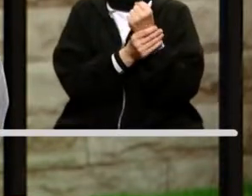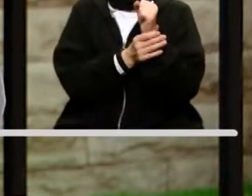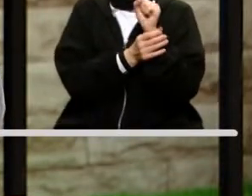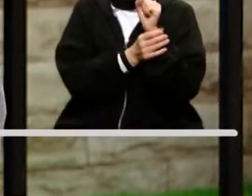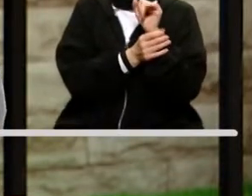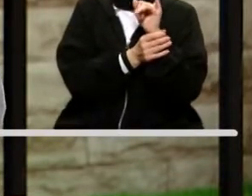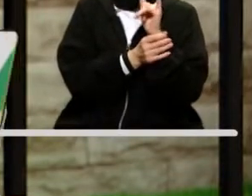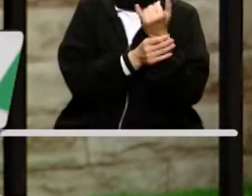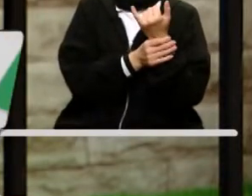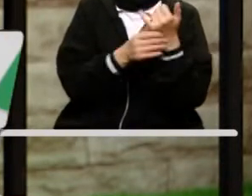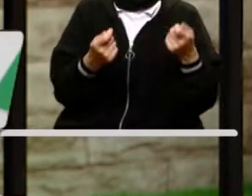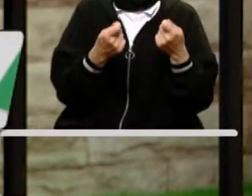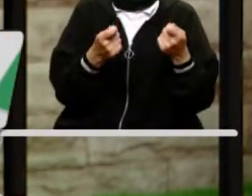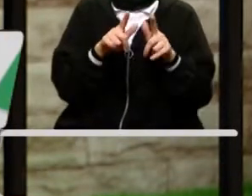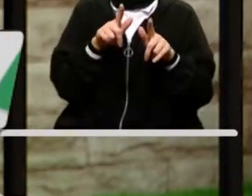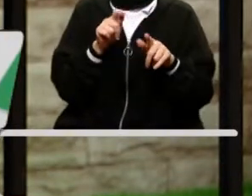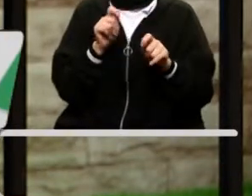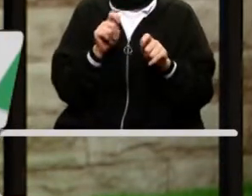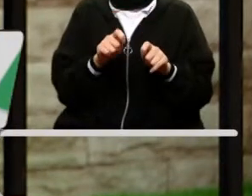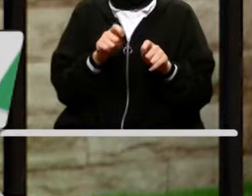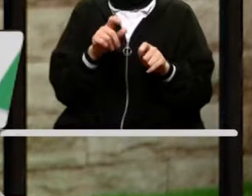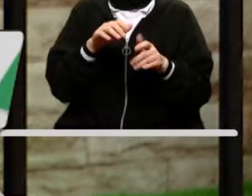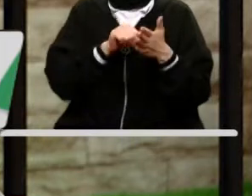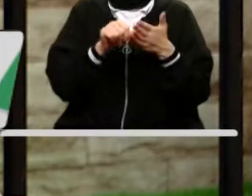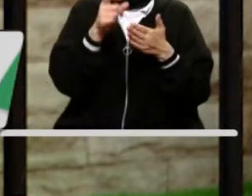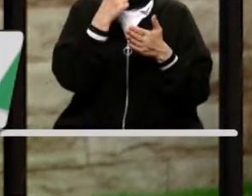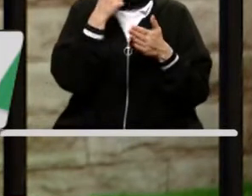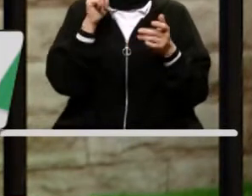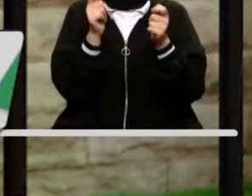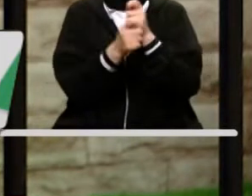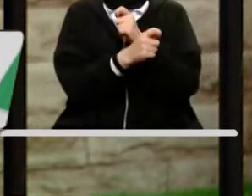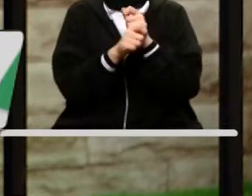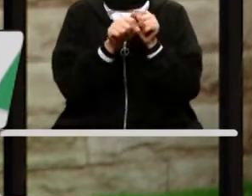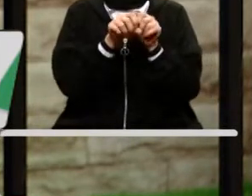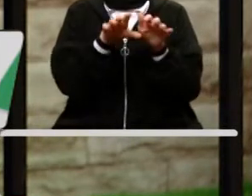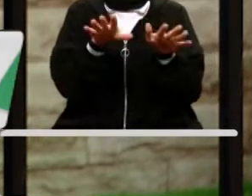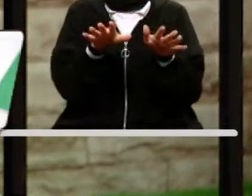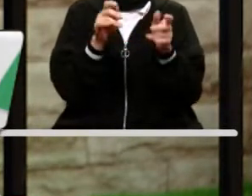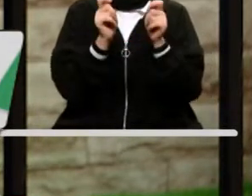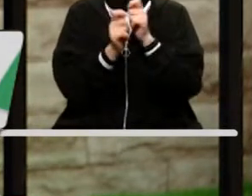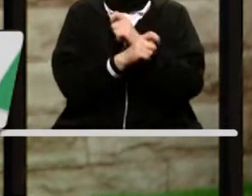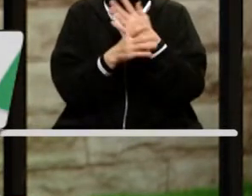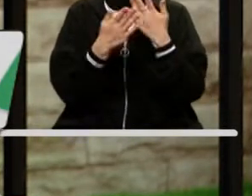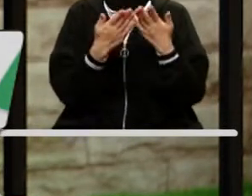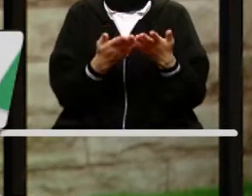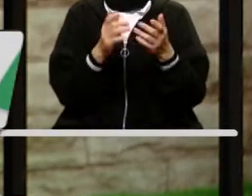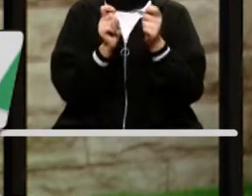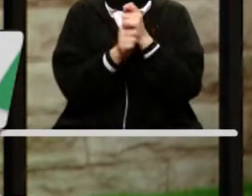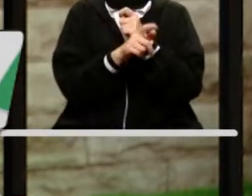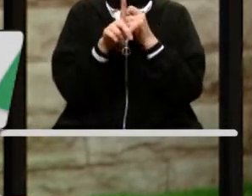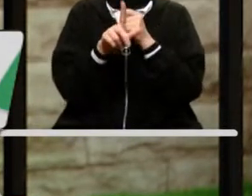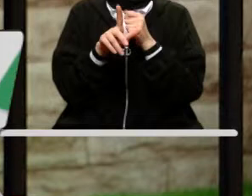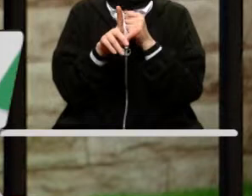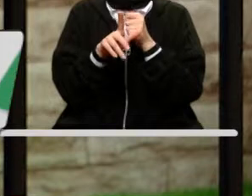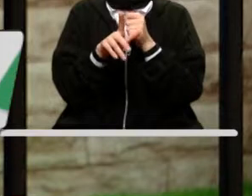değişerek, kontrol ederek, uygulayarak her sene biliyorsunuz değişiyor sistemimiz. Şimdi değişmesin mi? Elbette değişsin. Değişmesi de gerekir diye